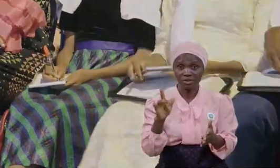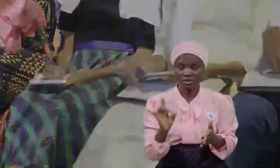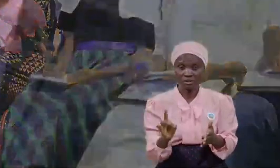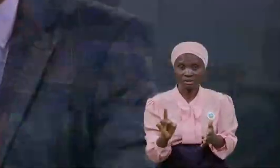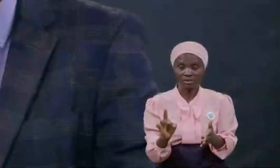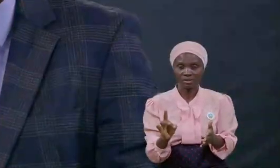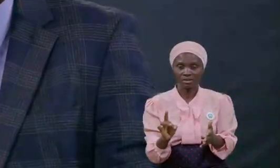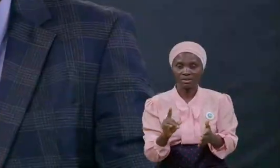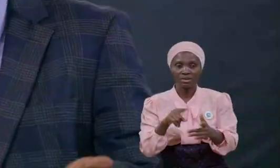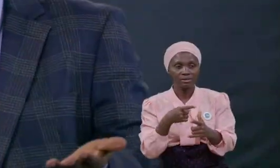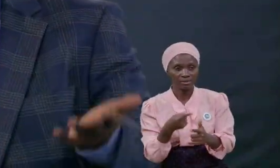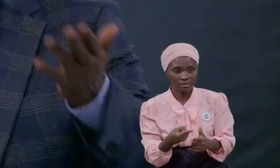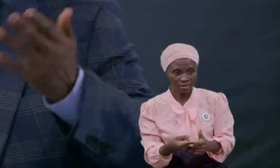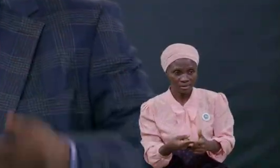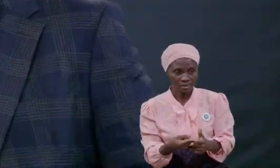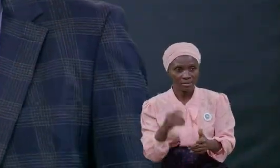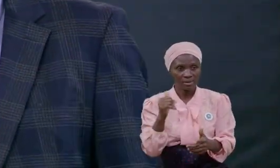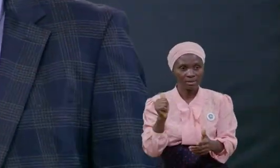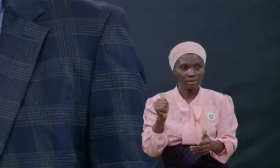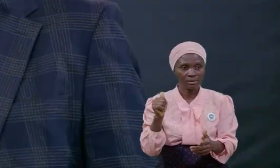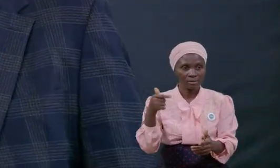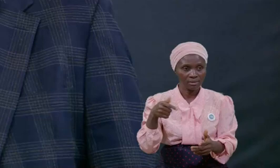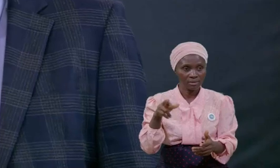Agrippa dit à Paul,